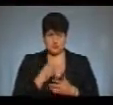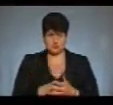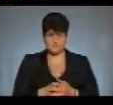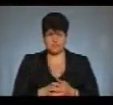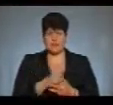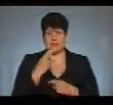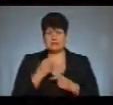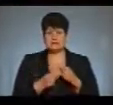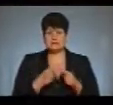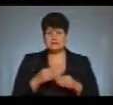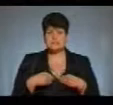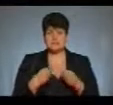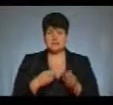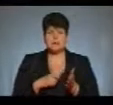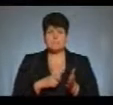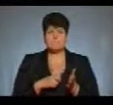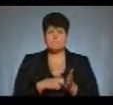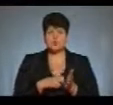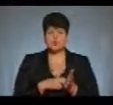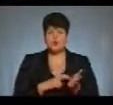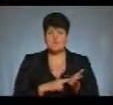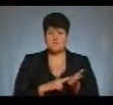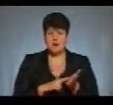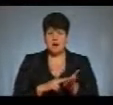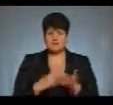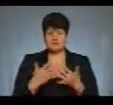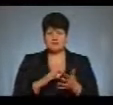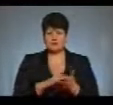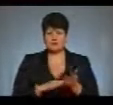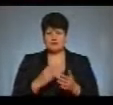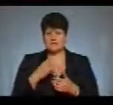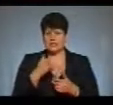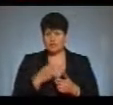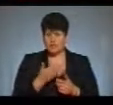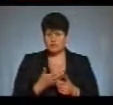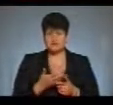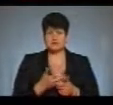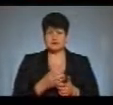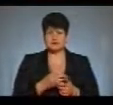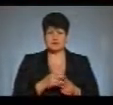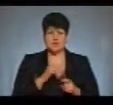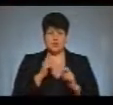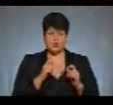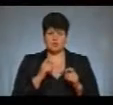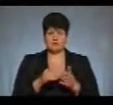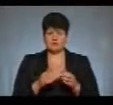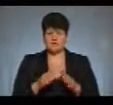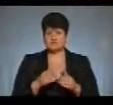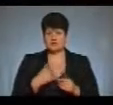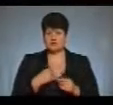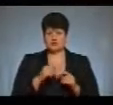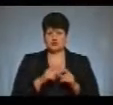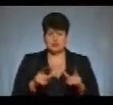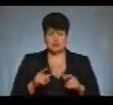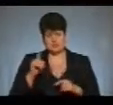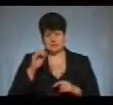Традиція вручати поштові марки у нас вже продовжується 3 роки, це третій рік ми вручаємо. Нагороджуємо випускників нашої школи, які прославили школу